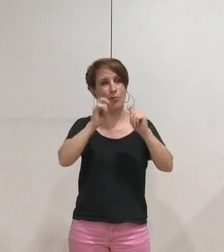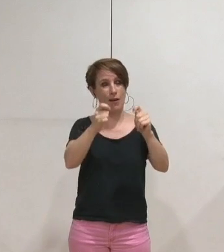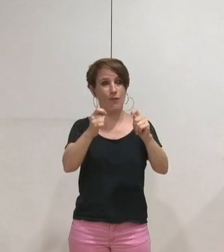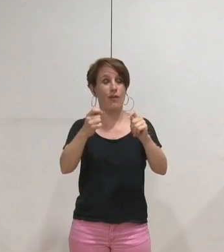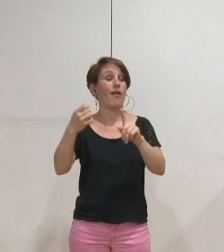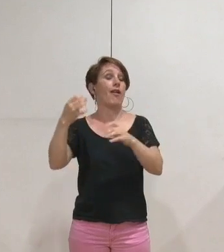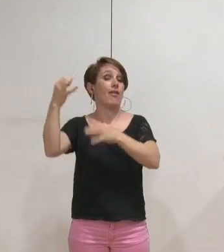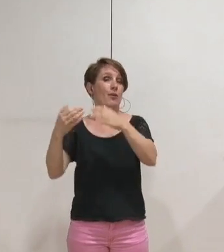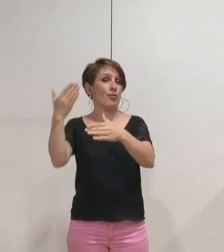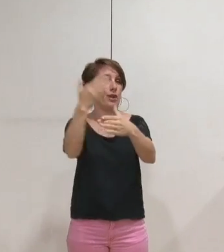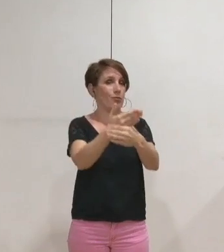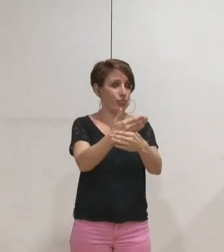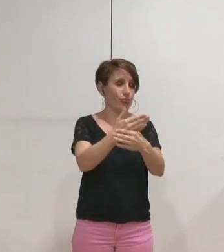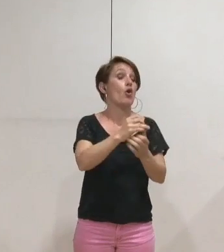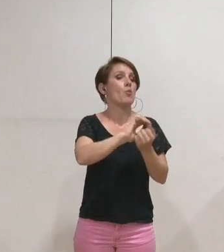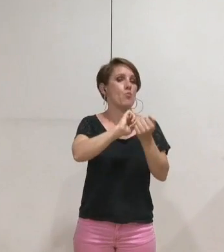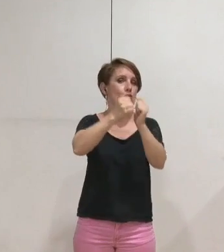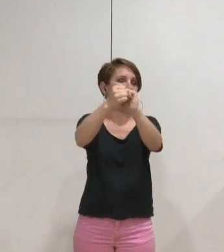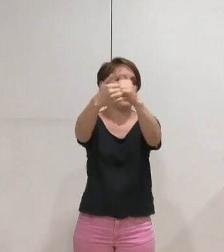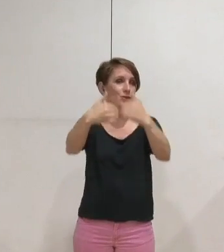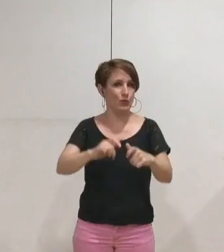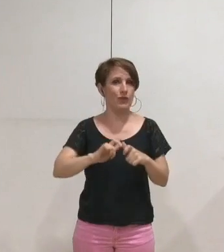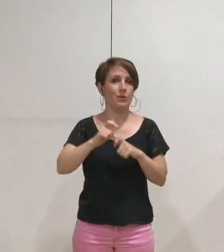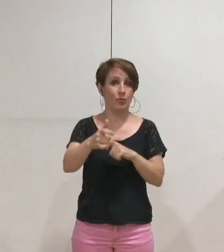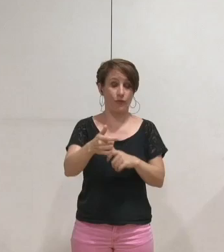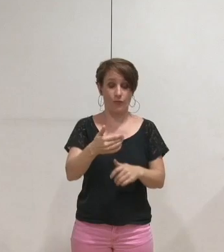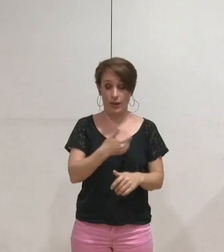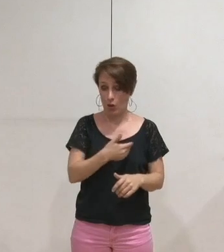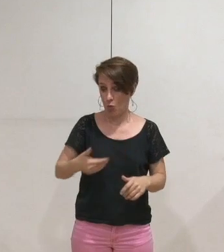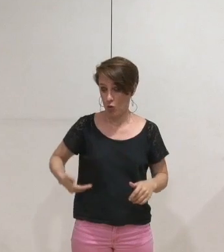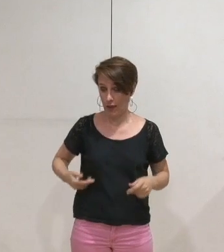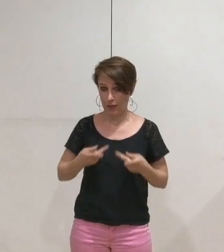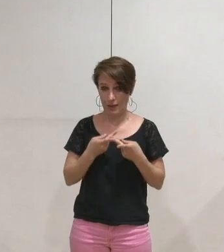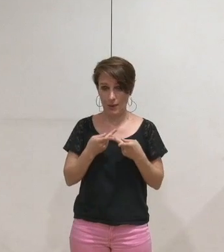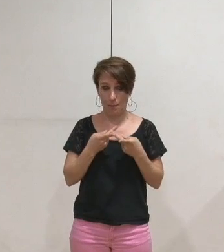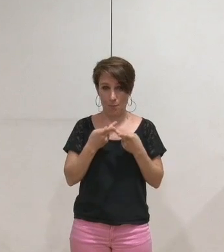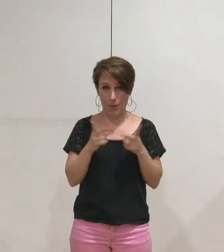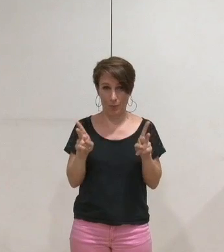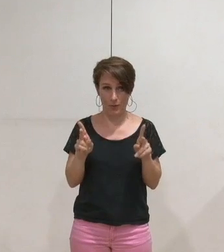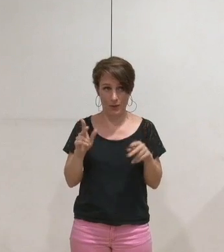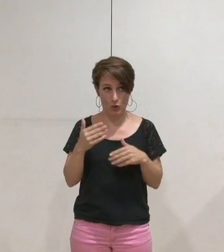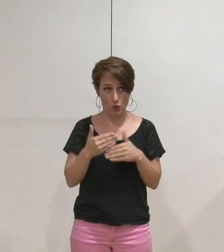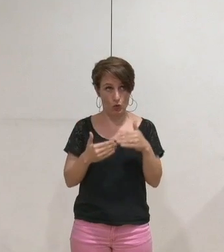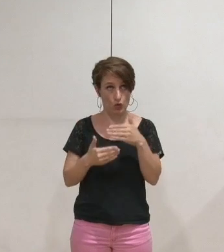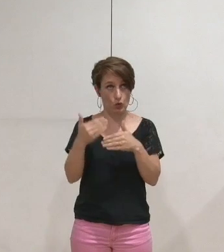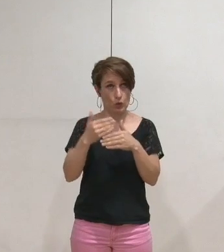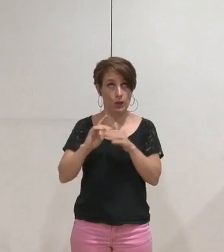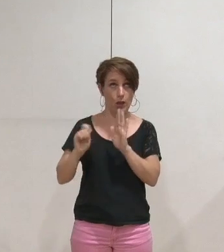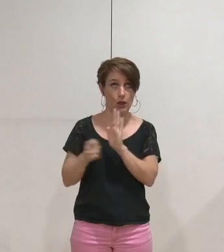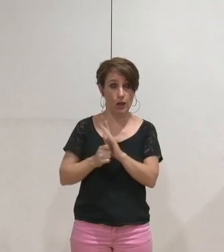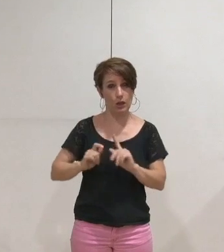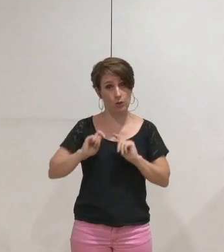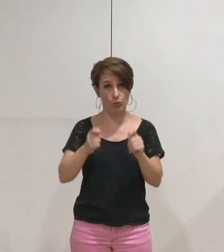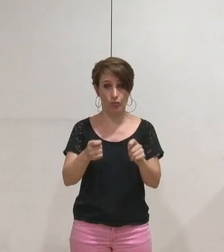permis modificatif par la suite avec une dernière version donc du permis de construire qui est délivré je